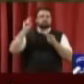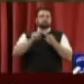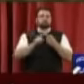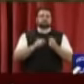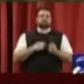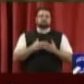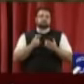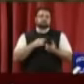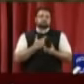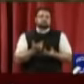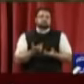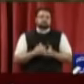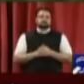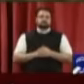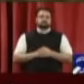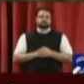de ce să nu scoți?